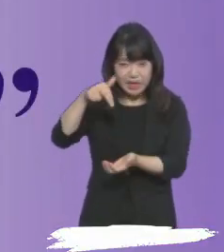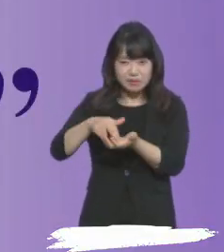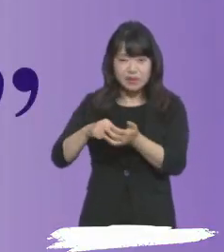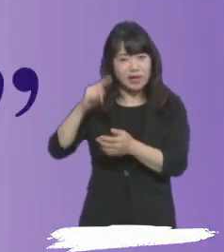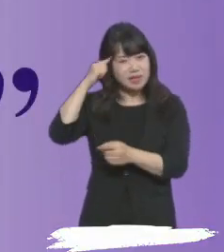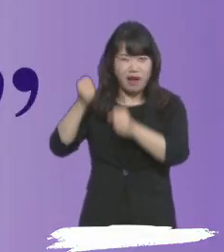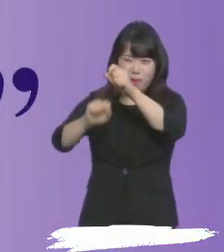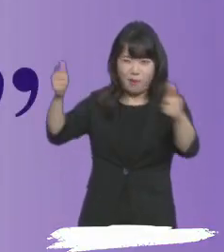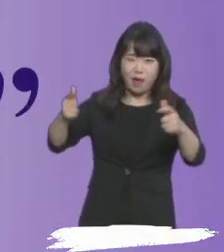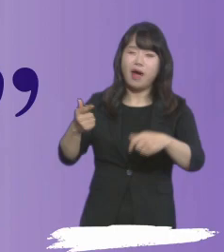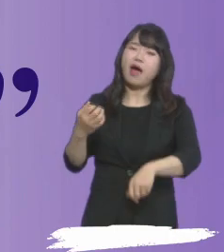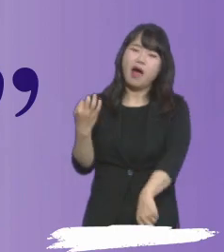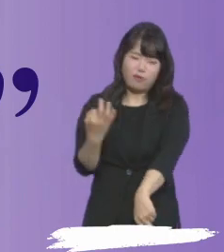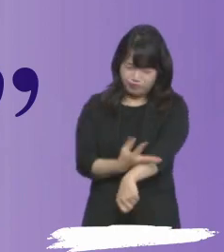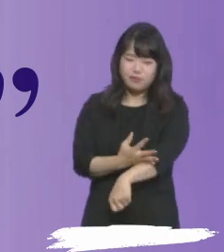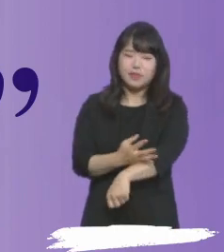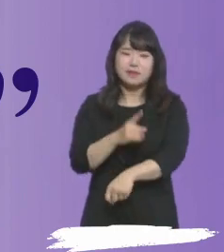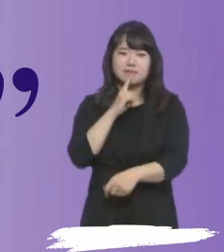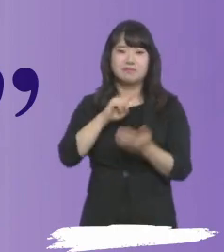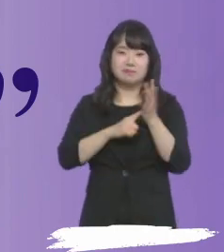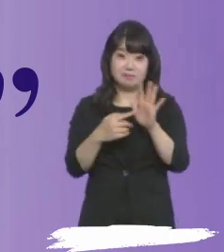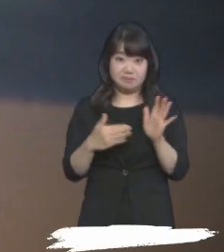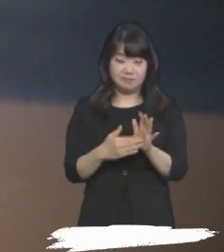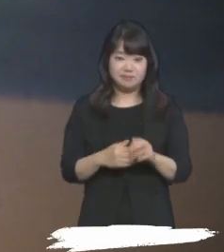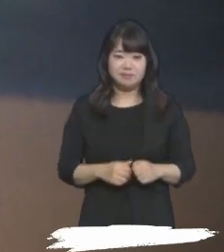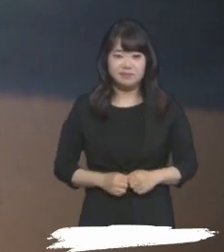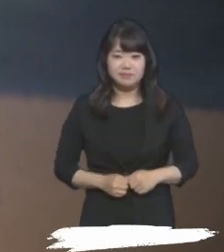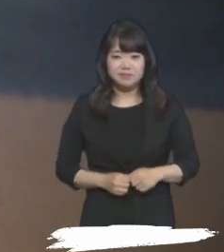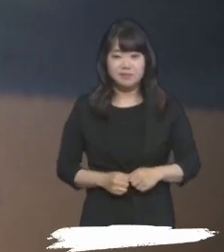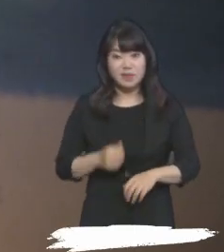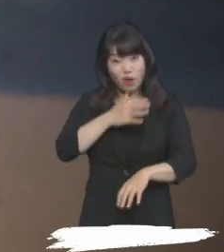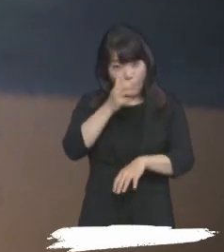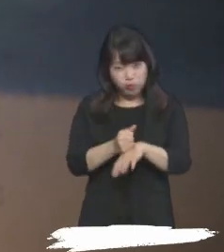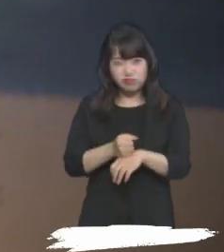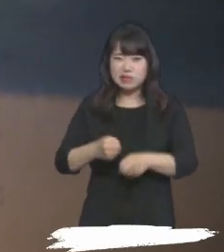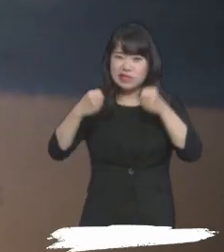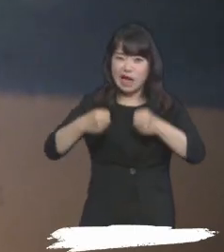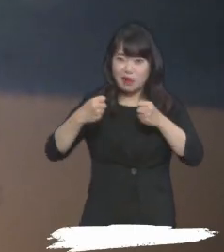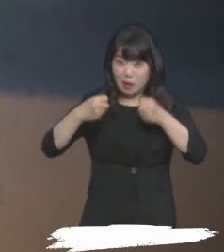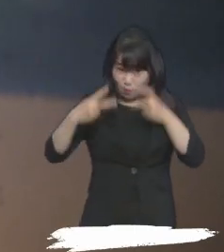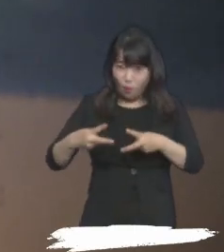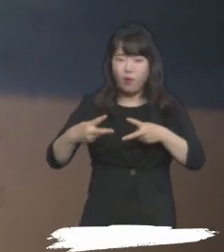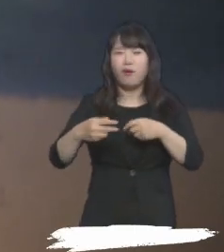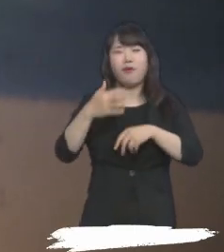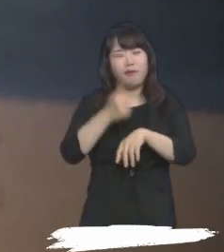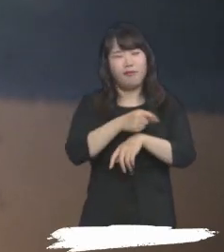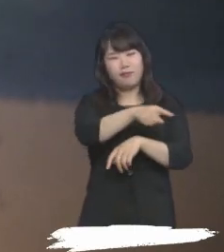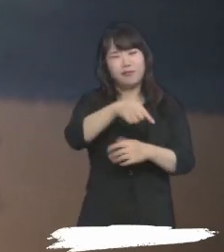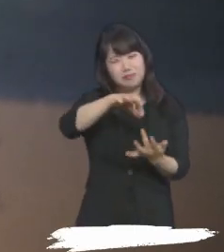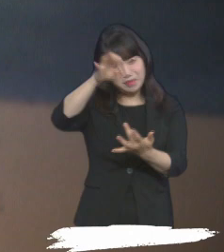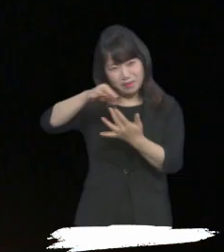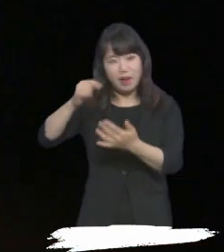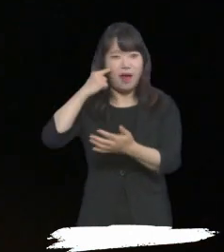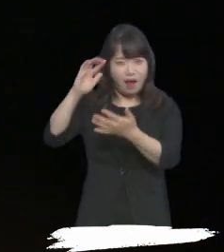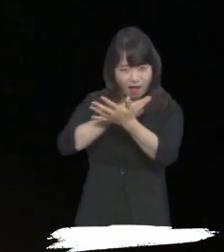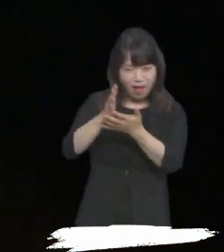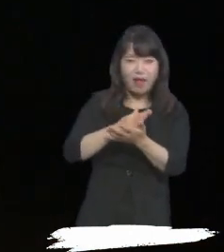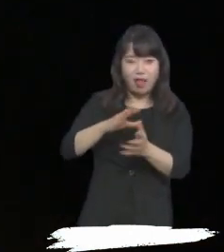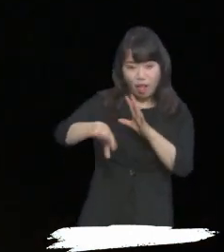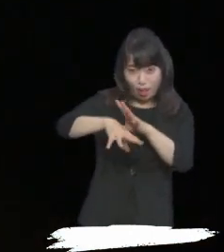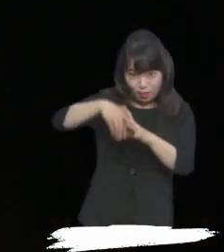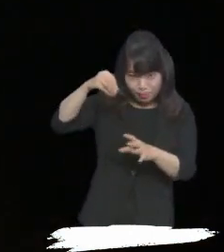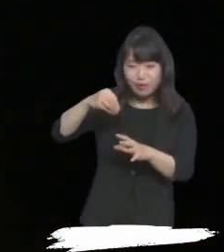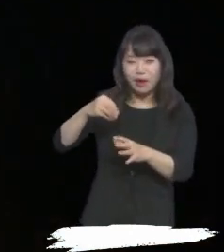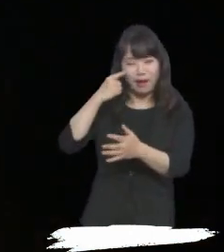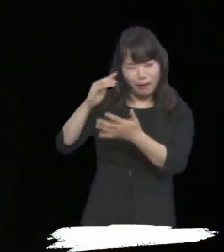차가 커 어쩔 수 없었다고 설명했습니다. 결국 가위바위보로 순서를 정해 정책 지원관을 종이 뽑기로